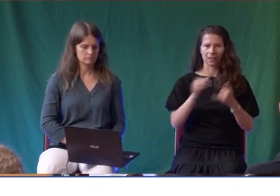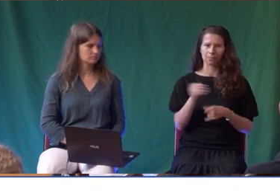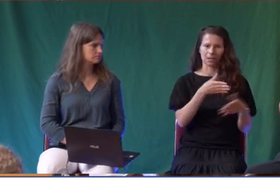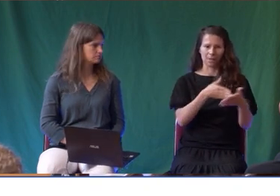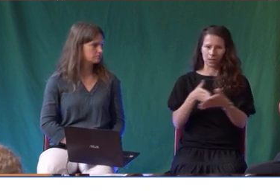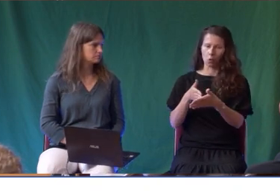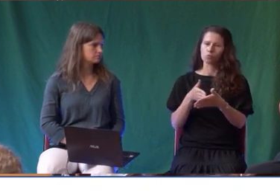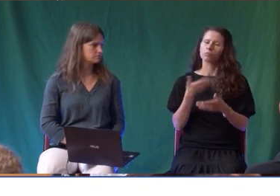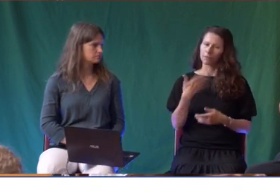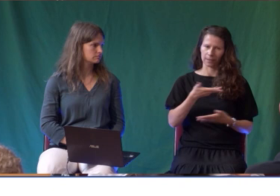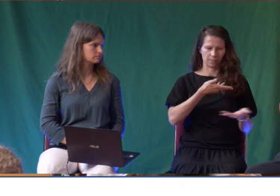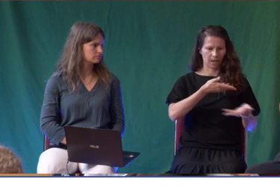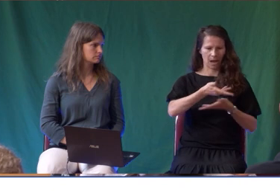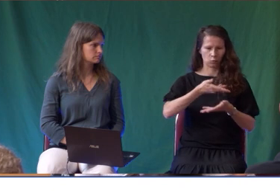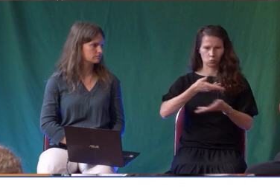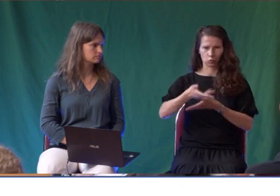beraten